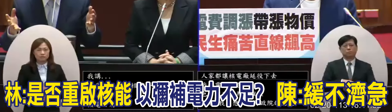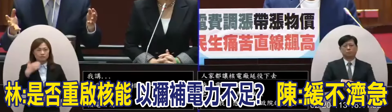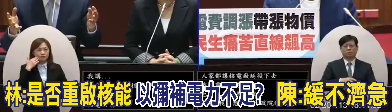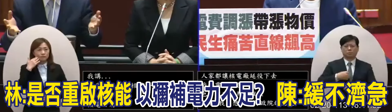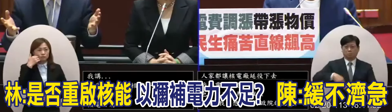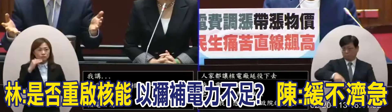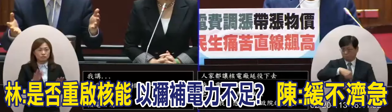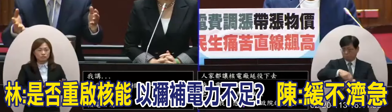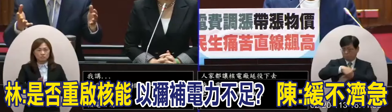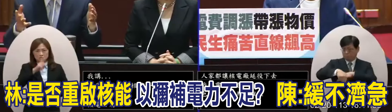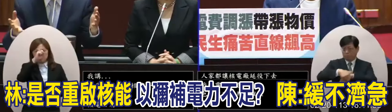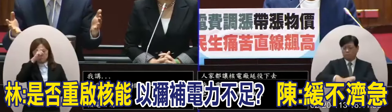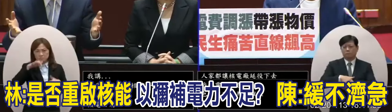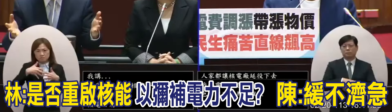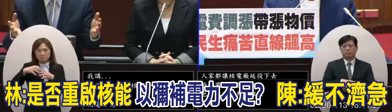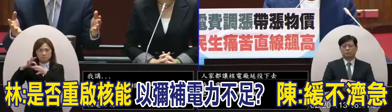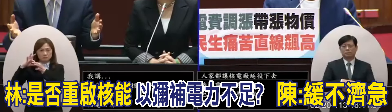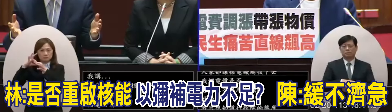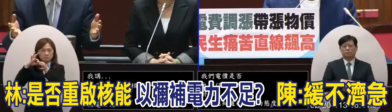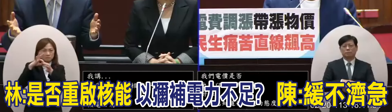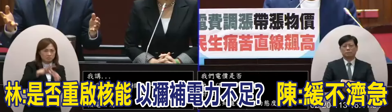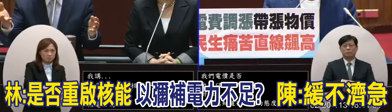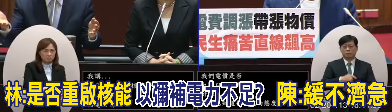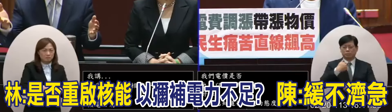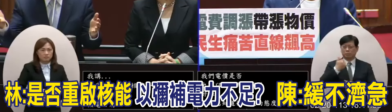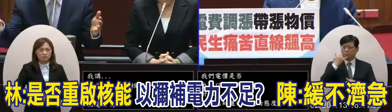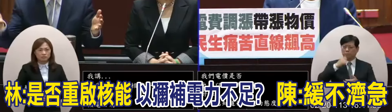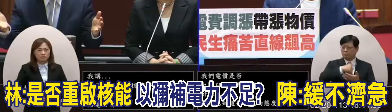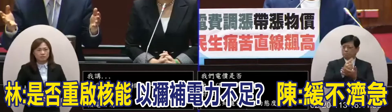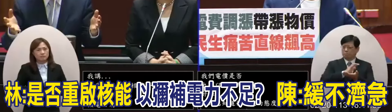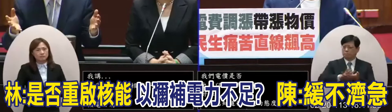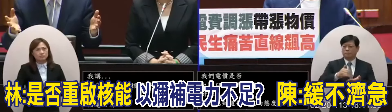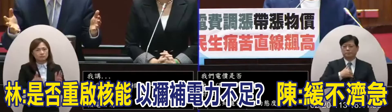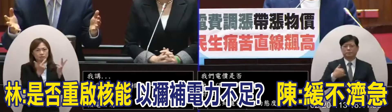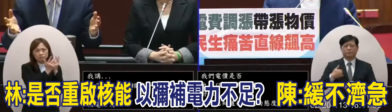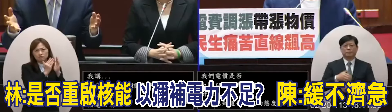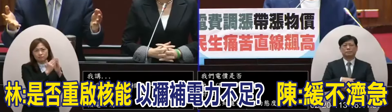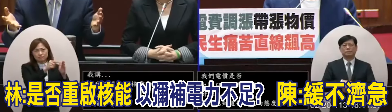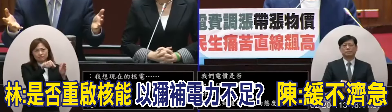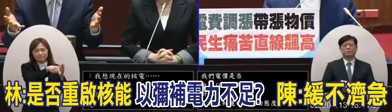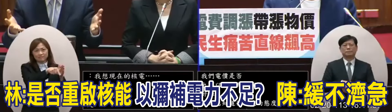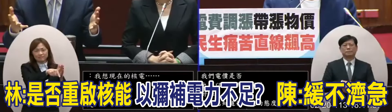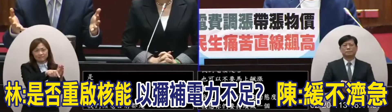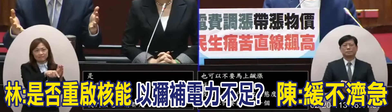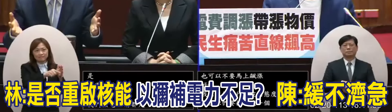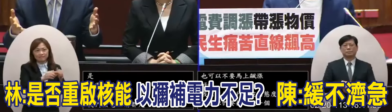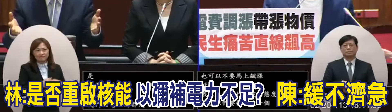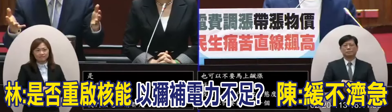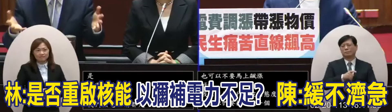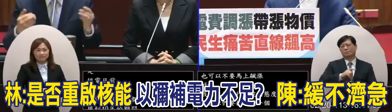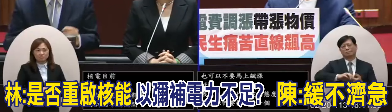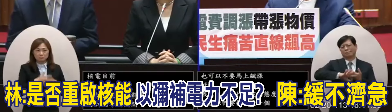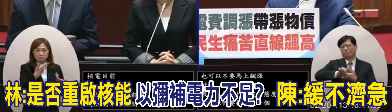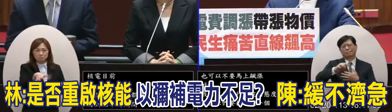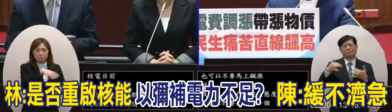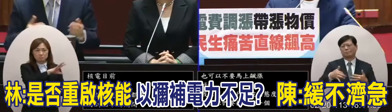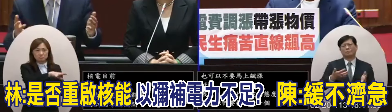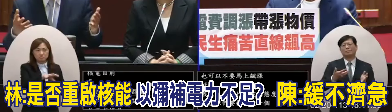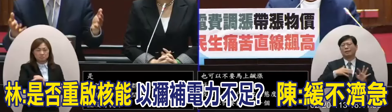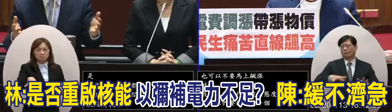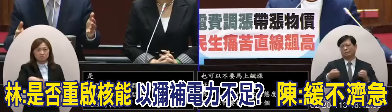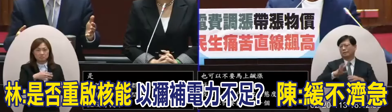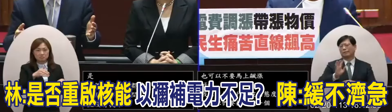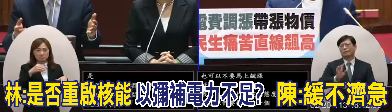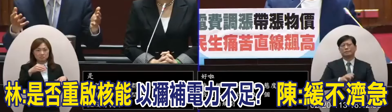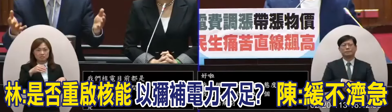果要延役核电厂要延役，现在新北市的那个。 那另外 很多的储存槽的部